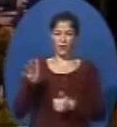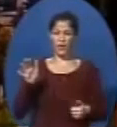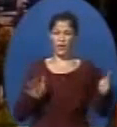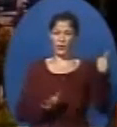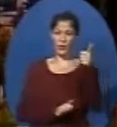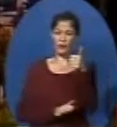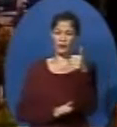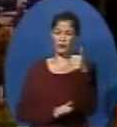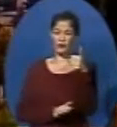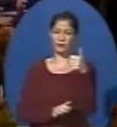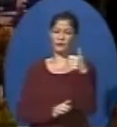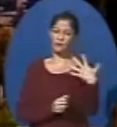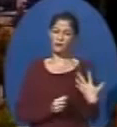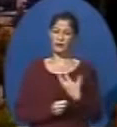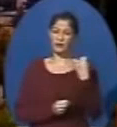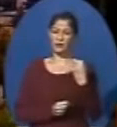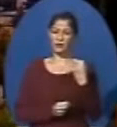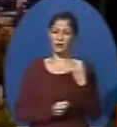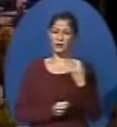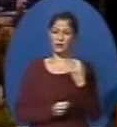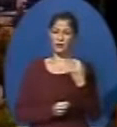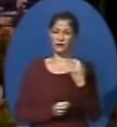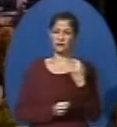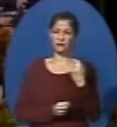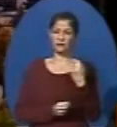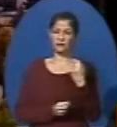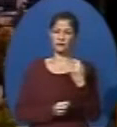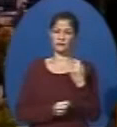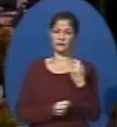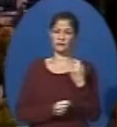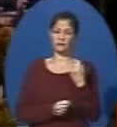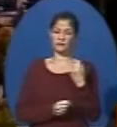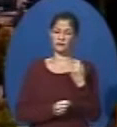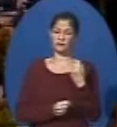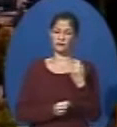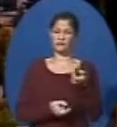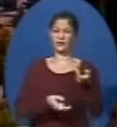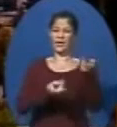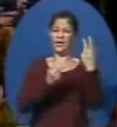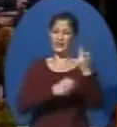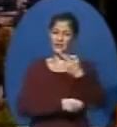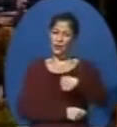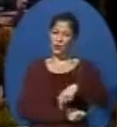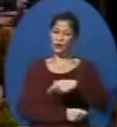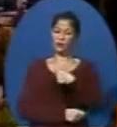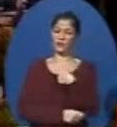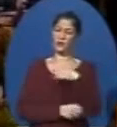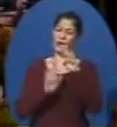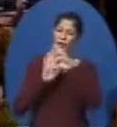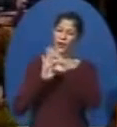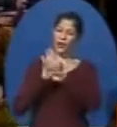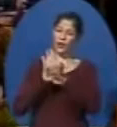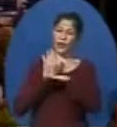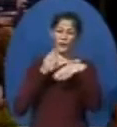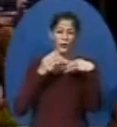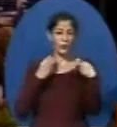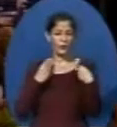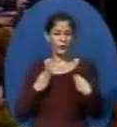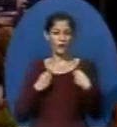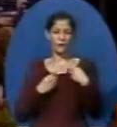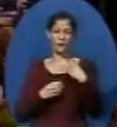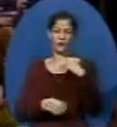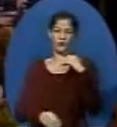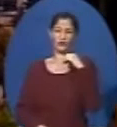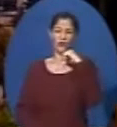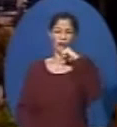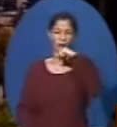העליון הצליח להחזיר אותנו לכללים הטובים והישנים של